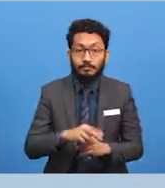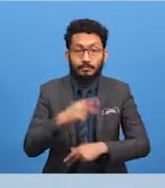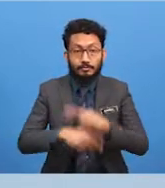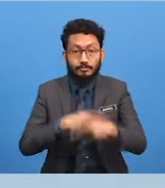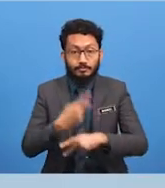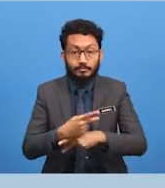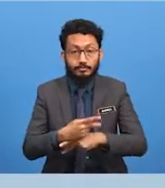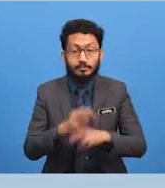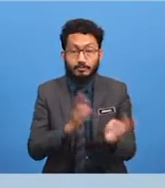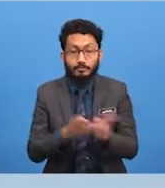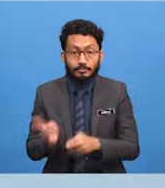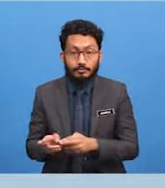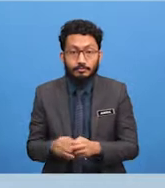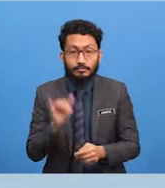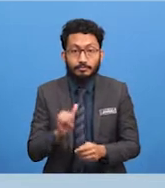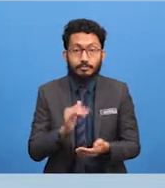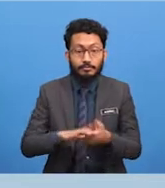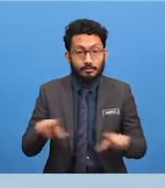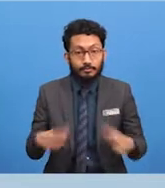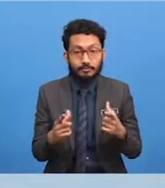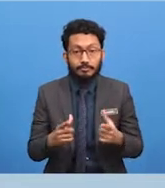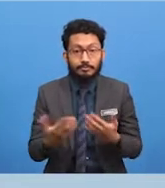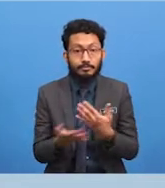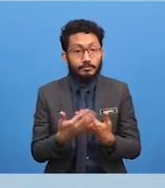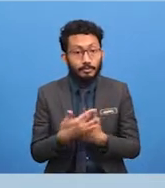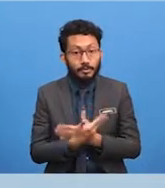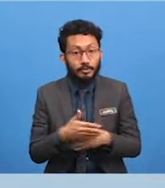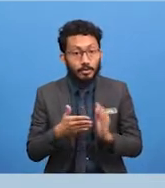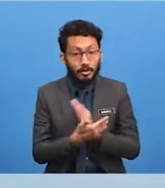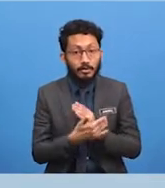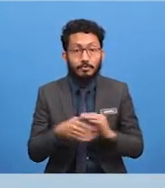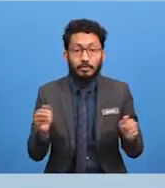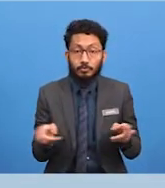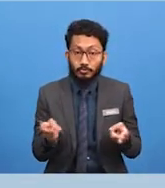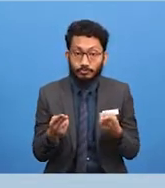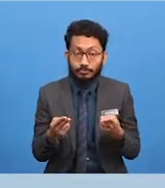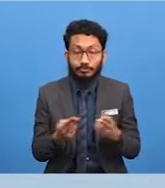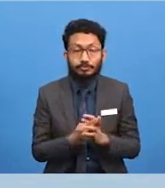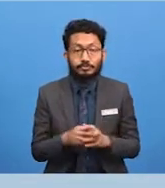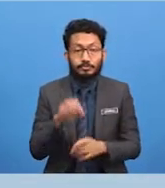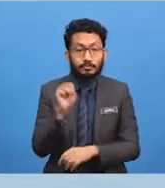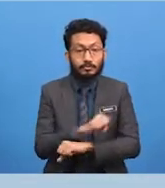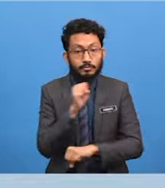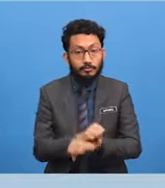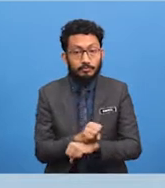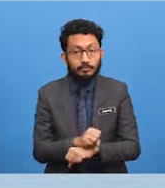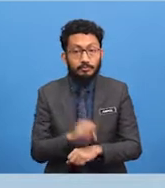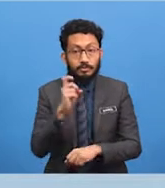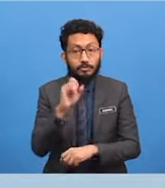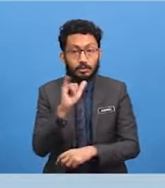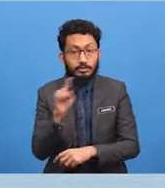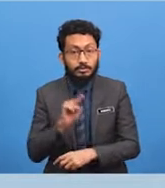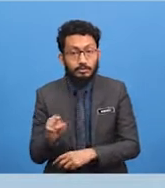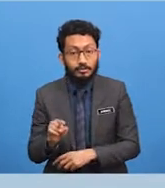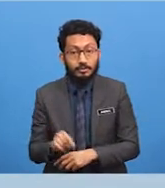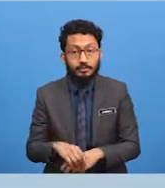proses perancangan yang dilaksanakan oleh pihak pengurusan syarikat ZYY. Markah yang dibutuhkan